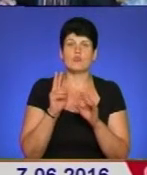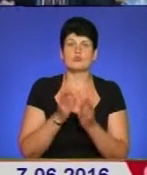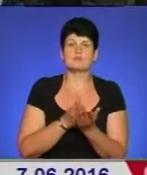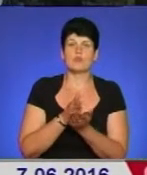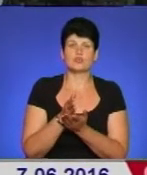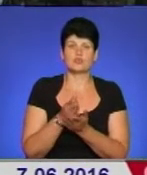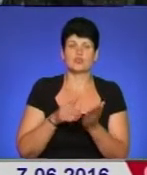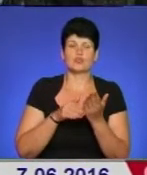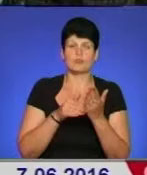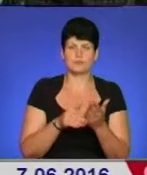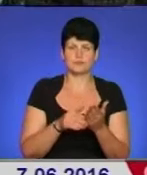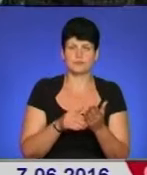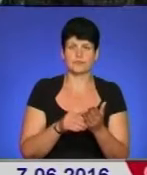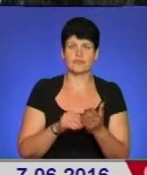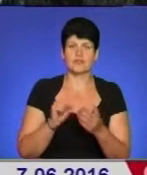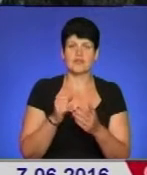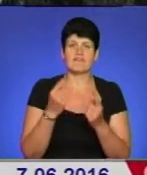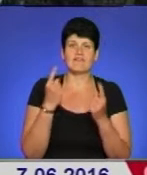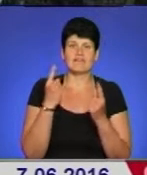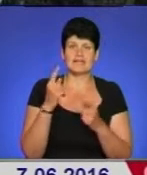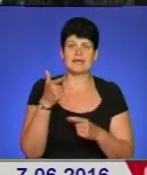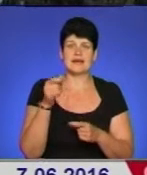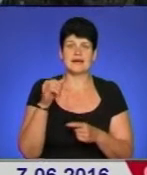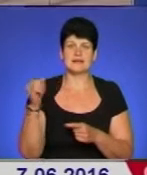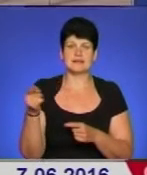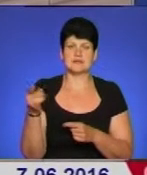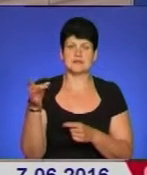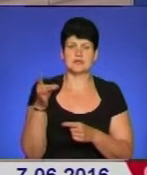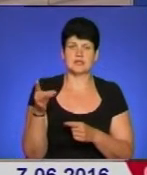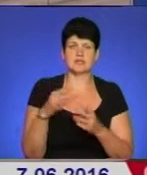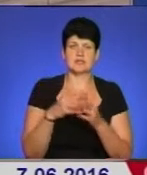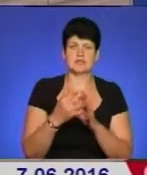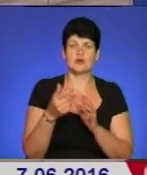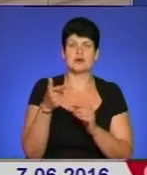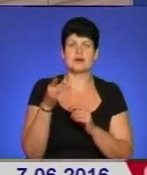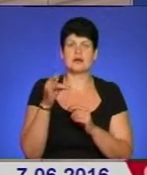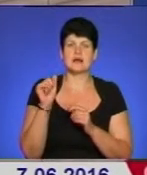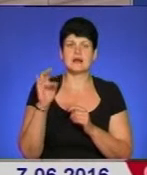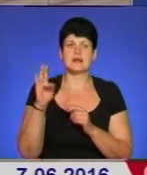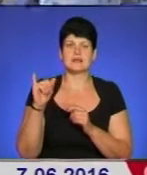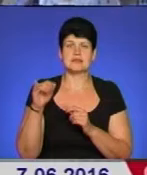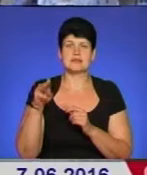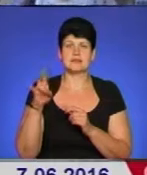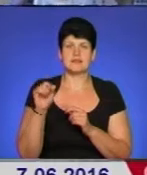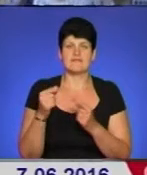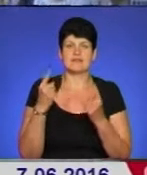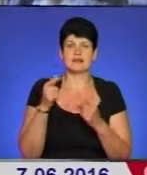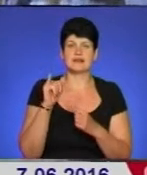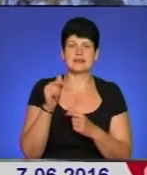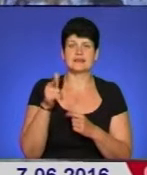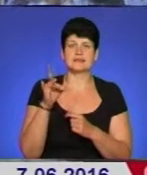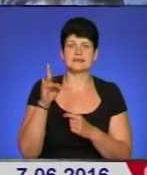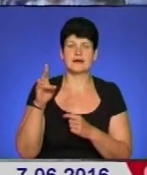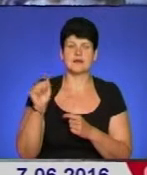допомогу. Побратимами уже стали село Великий Гаї Тернопільського району та села Гранітне і Велика Ігнатівка на Донеччині. А